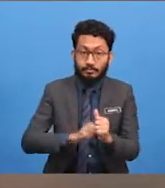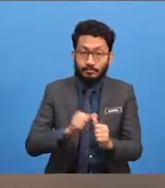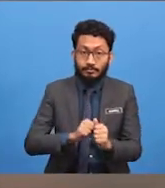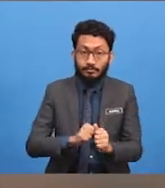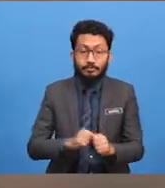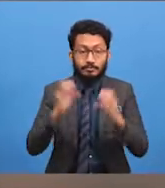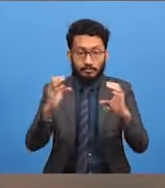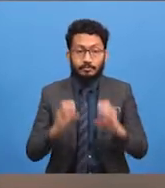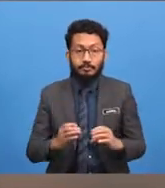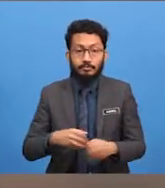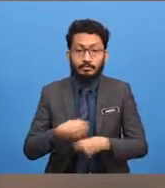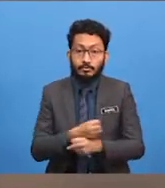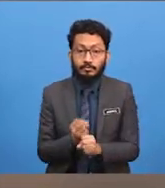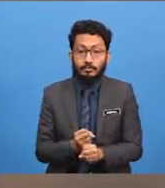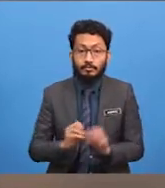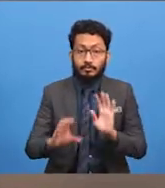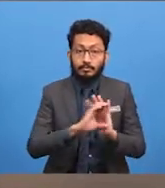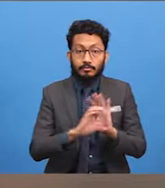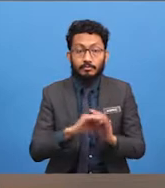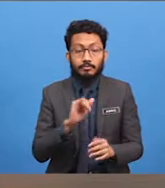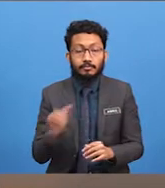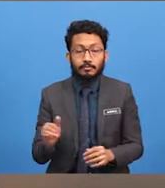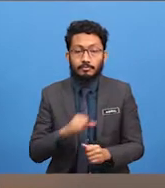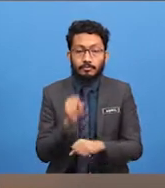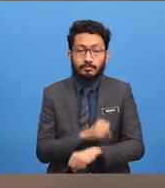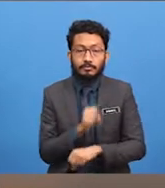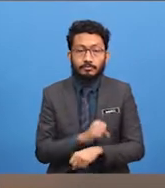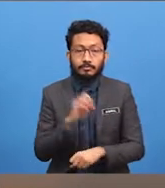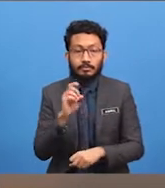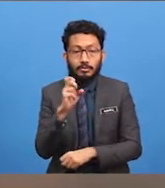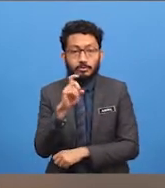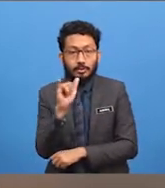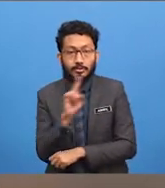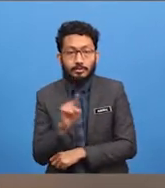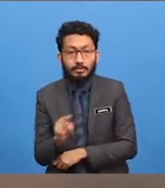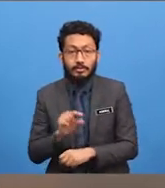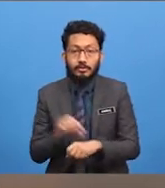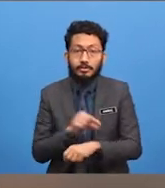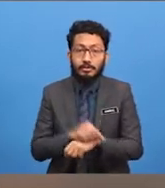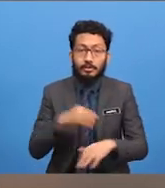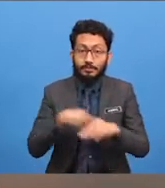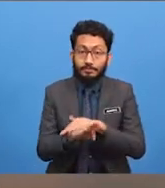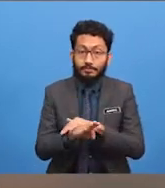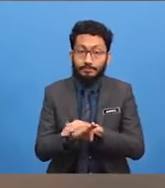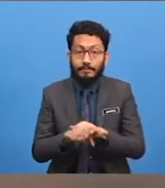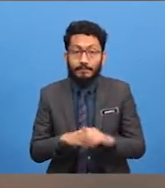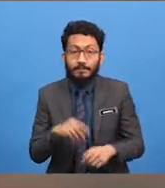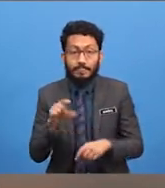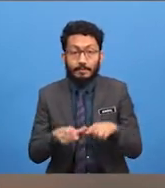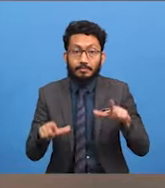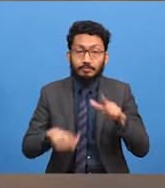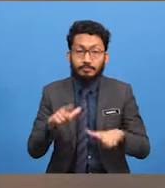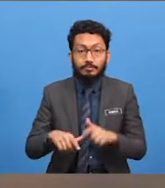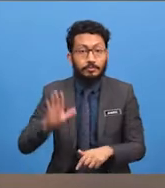dibentuk. Kita ambil contoh syarikat XYZ yang digunakan dalam penerangan bagi langkah sebelum ini.